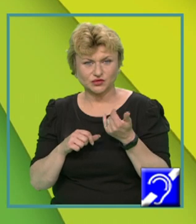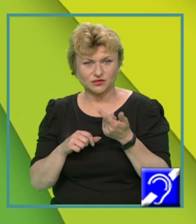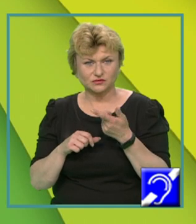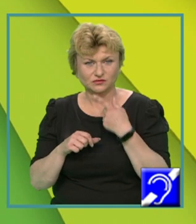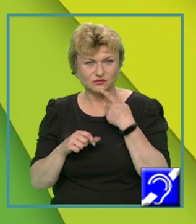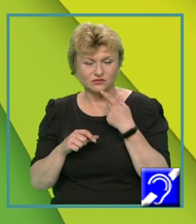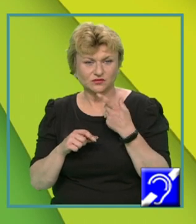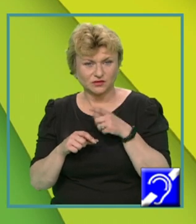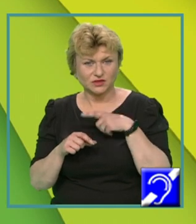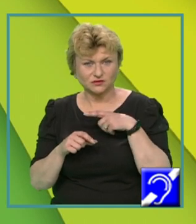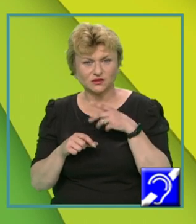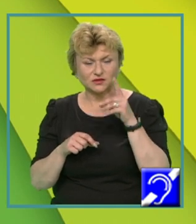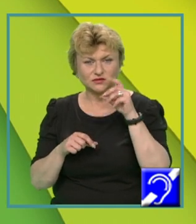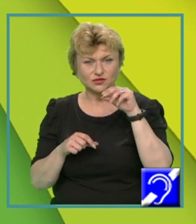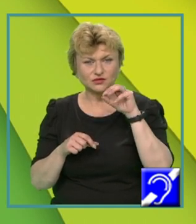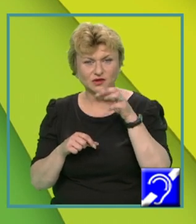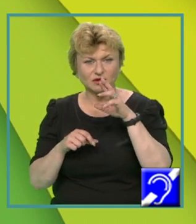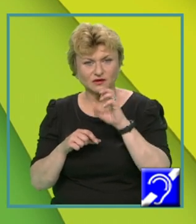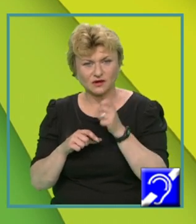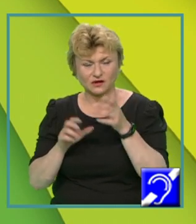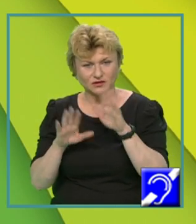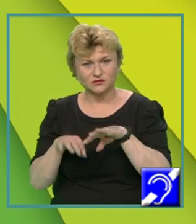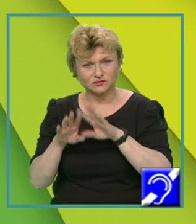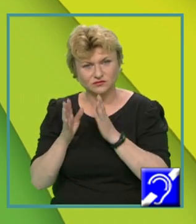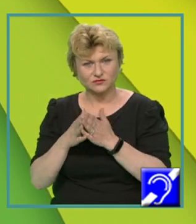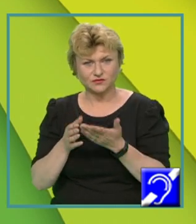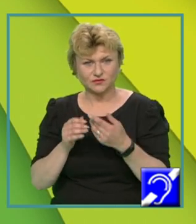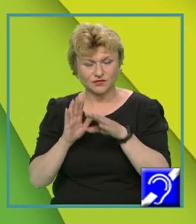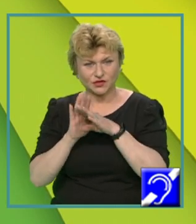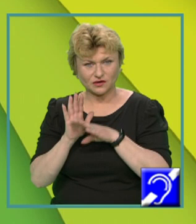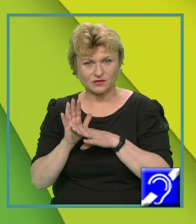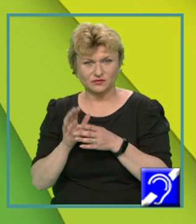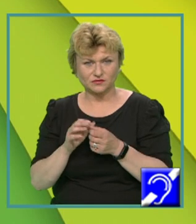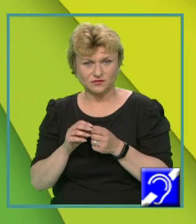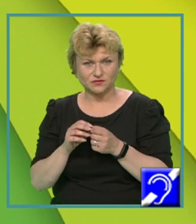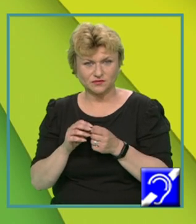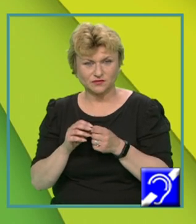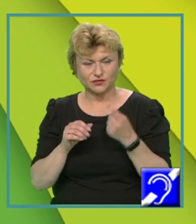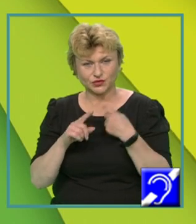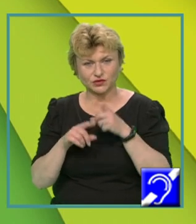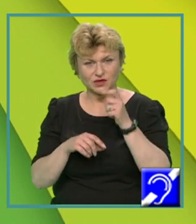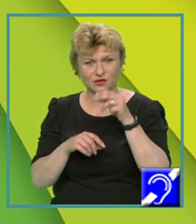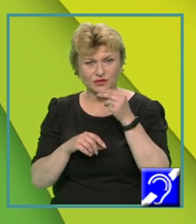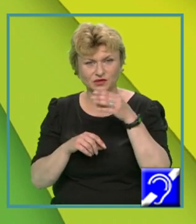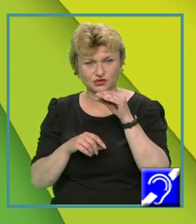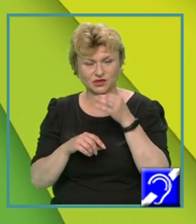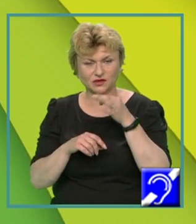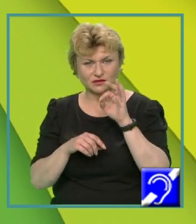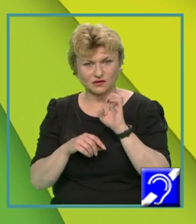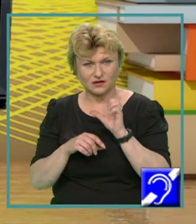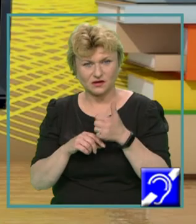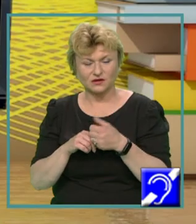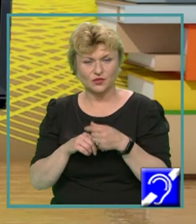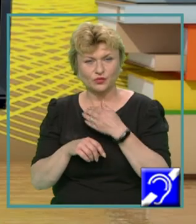tare am expira, oricât de forțat am expira. Nu iese decât la moarte din plămânii noștri. Deci capacitatea pulmonară este mai mare decât